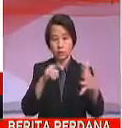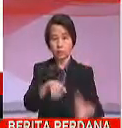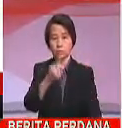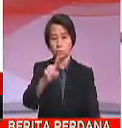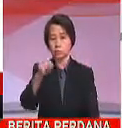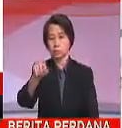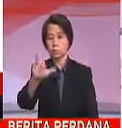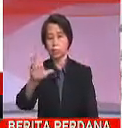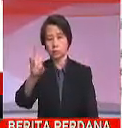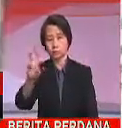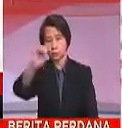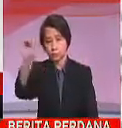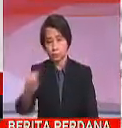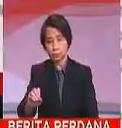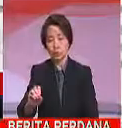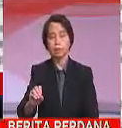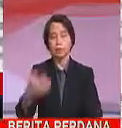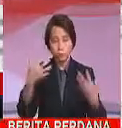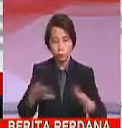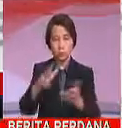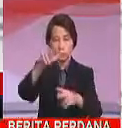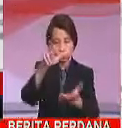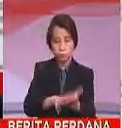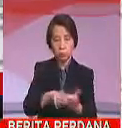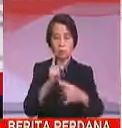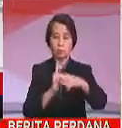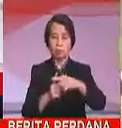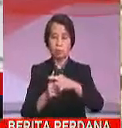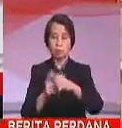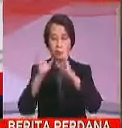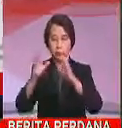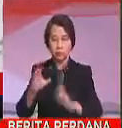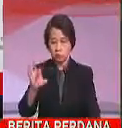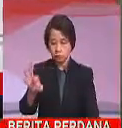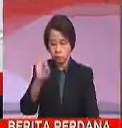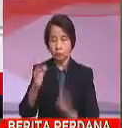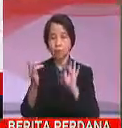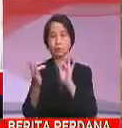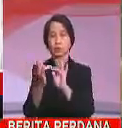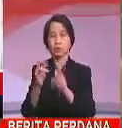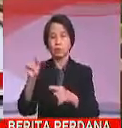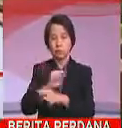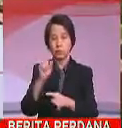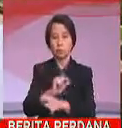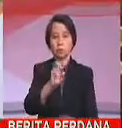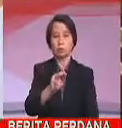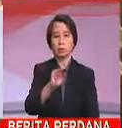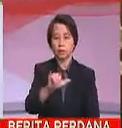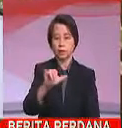hingga 37.8% telah disahkan positif melalui kaedah pengesanan kontak menggunakan My